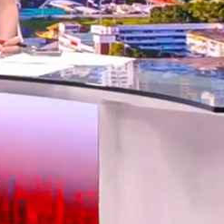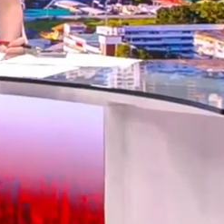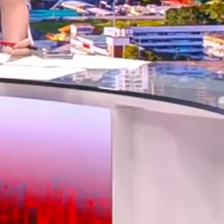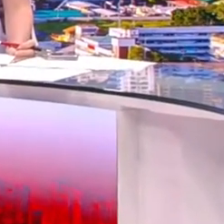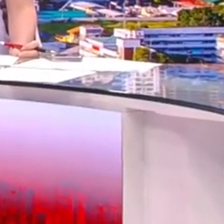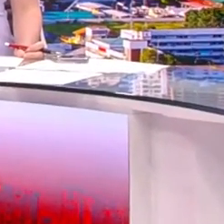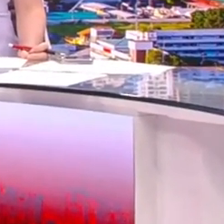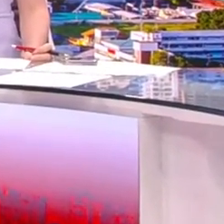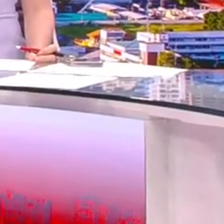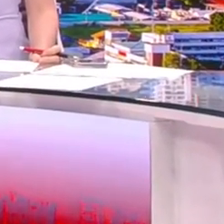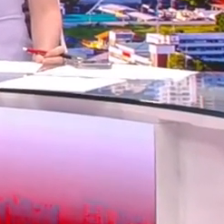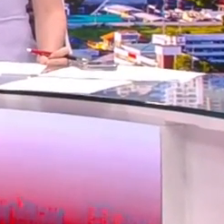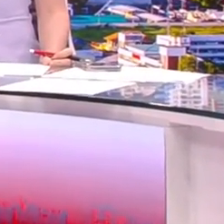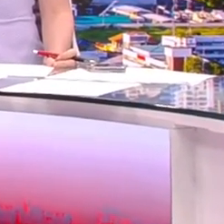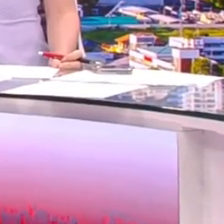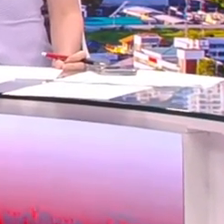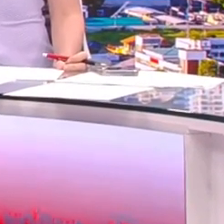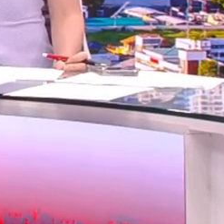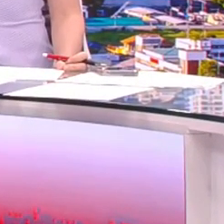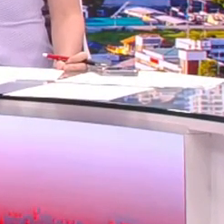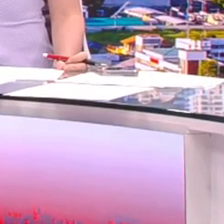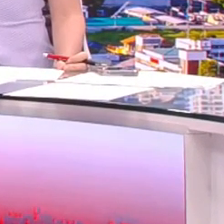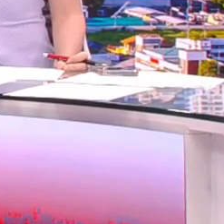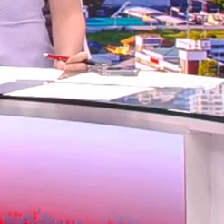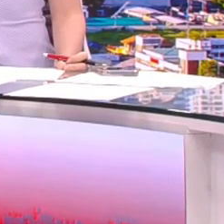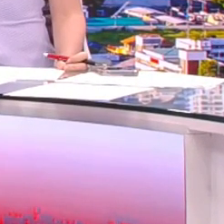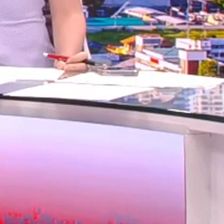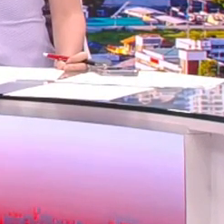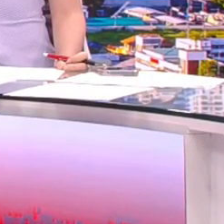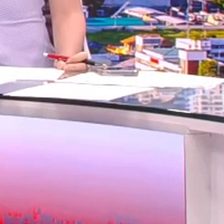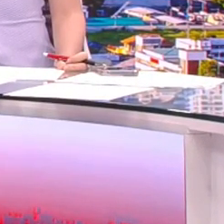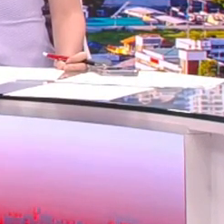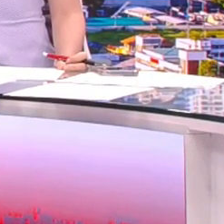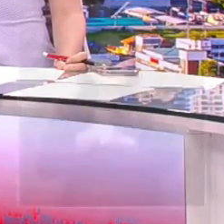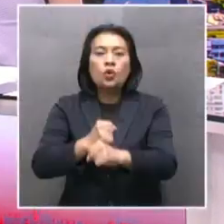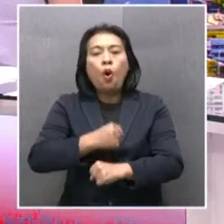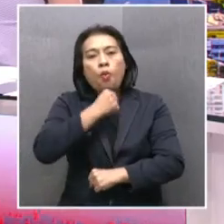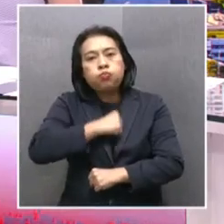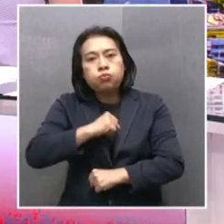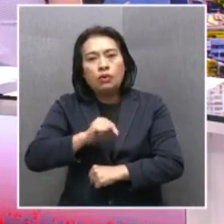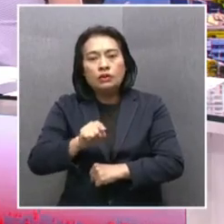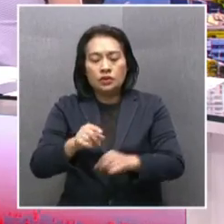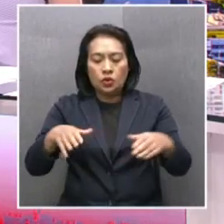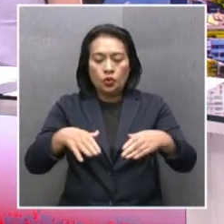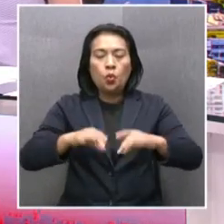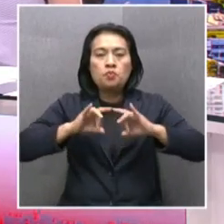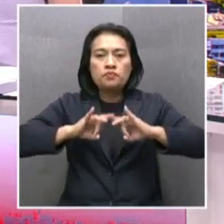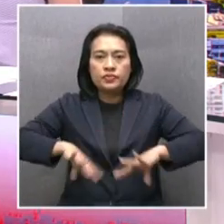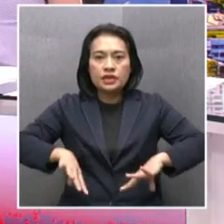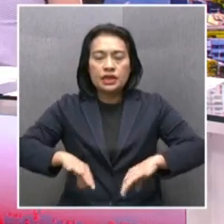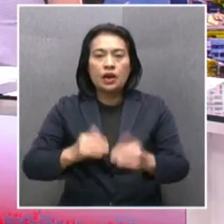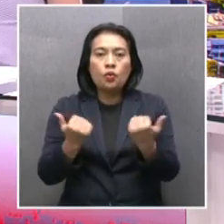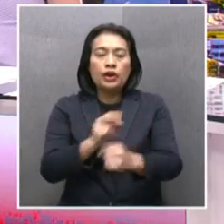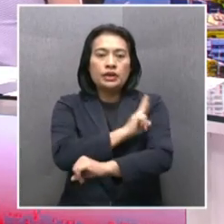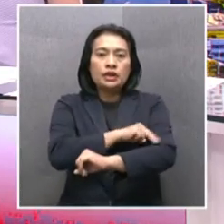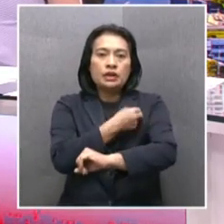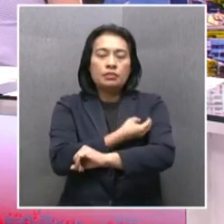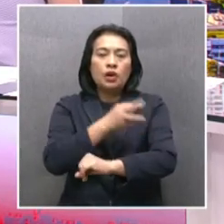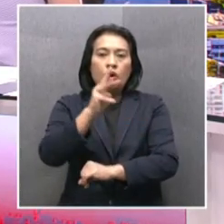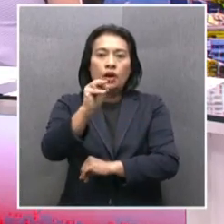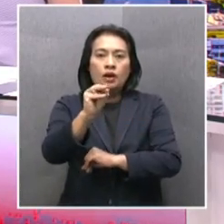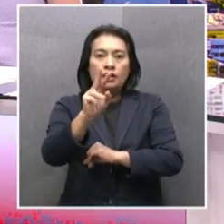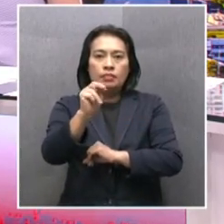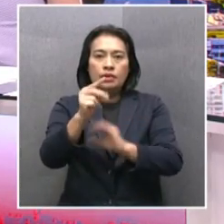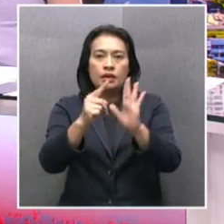ควิด19ไม่ติดดีที่สุดนะครับโดยเฉพาะผู้สูงอายุที่ถือว่าเป็นกลุ่มเสี่ยงนะครับวันนี้ก็มีข้อมูลจากคุณหมอมนูลีชเวงวงศ์นะครับยก